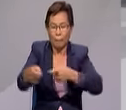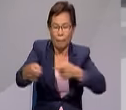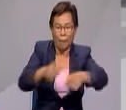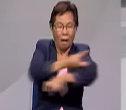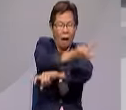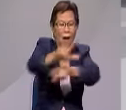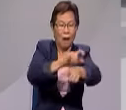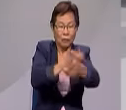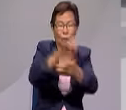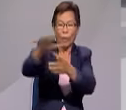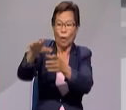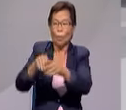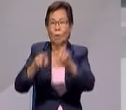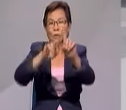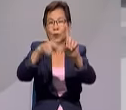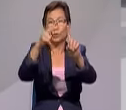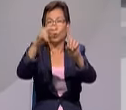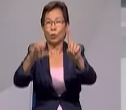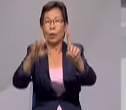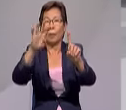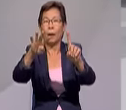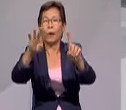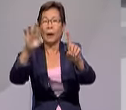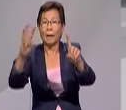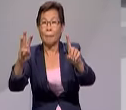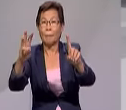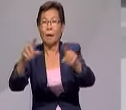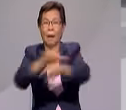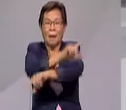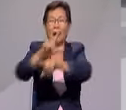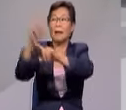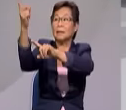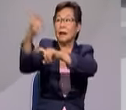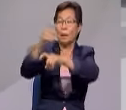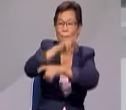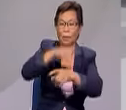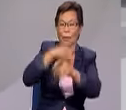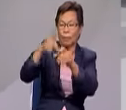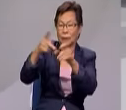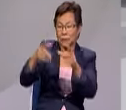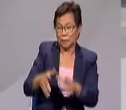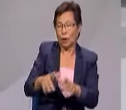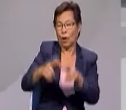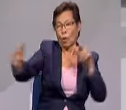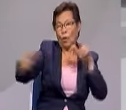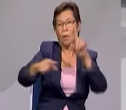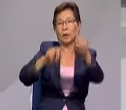ladangnya. Ia meliputi 1,246 ladang sawit milik peserta seluas lebih